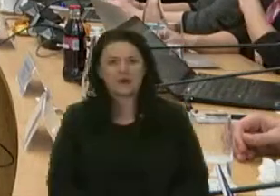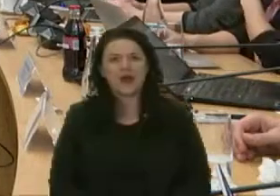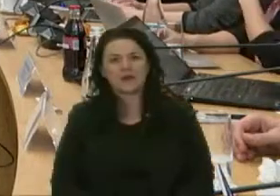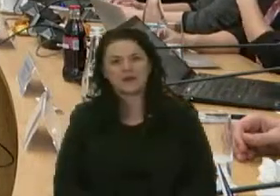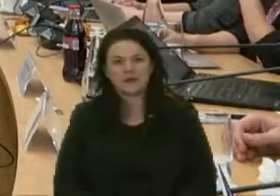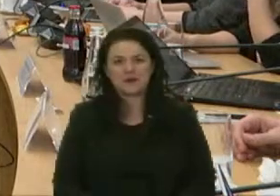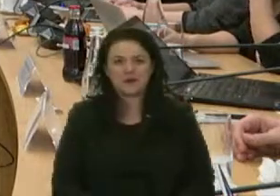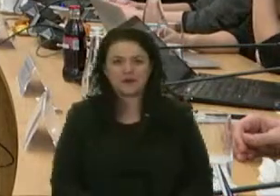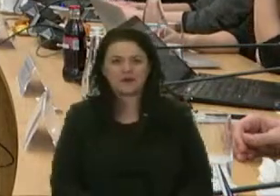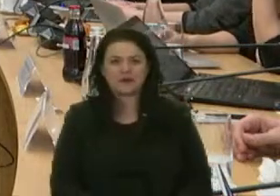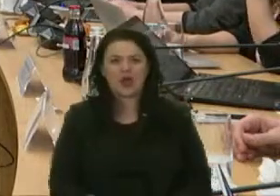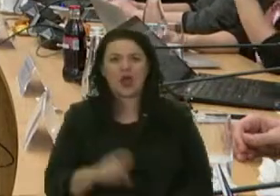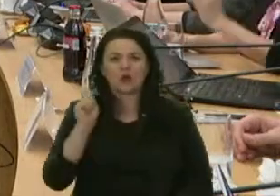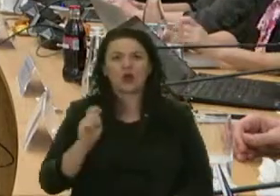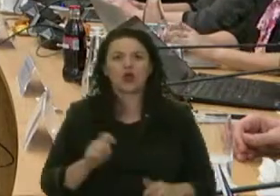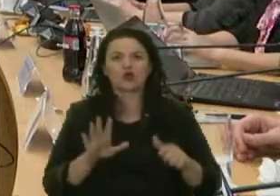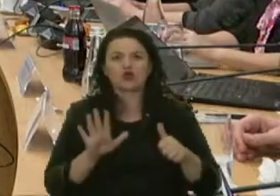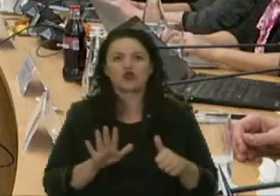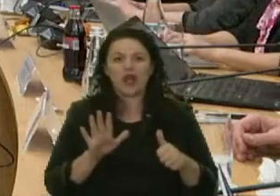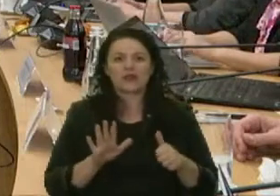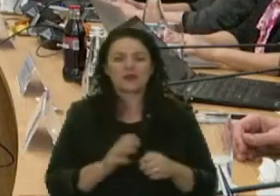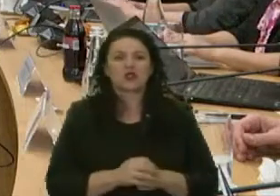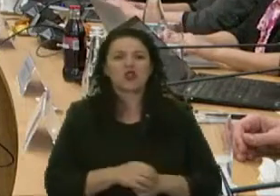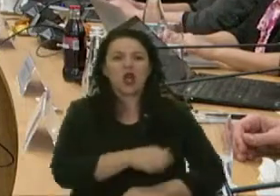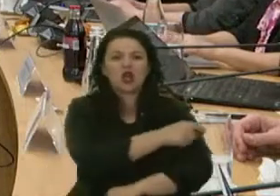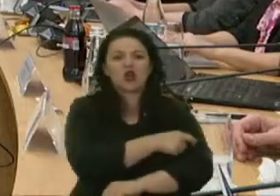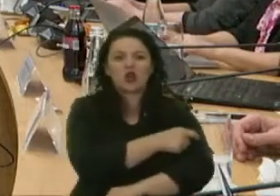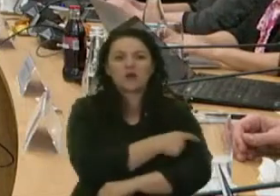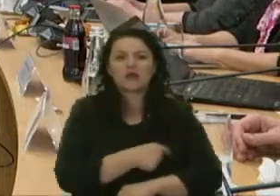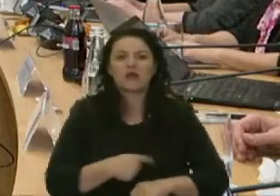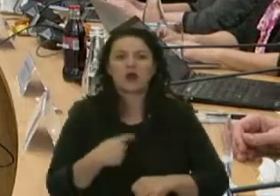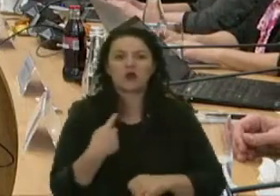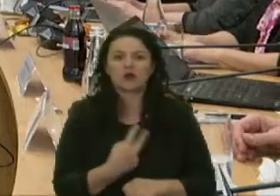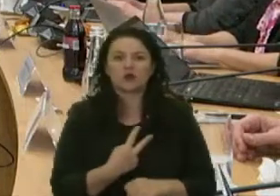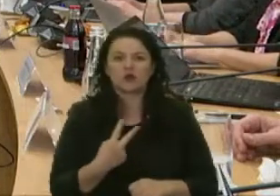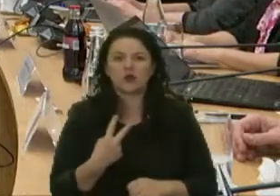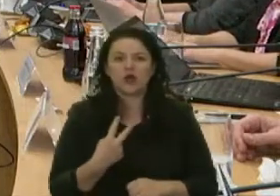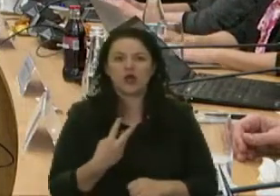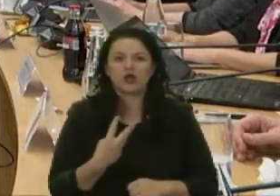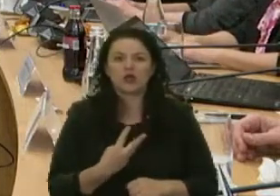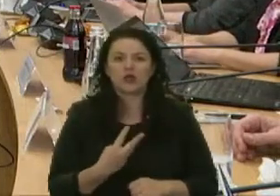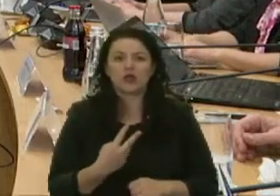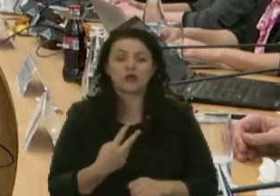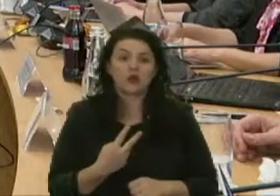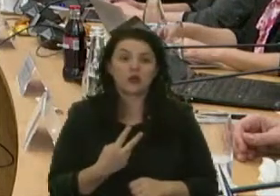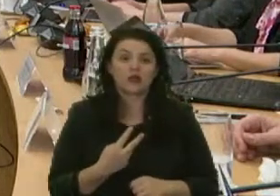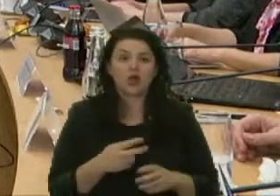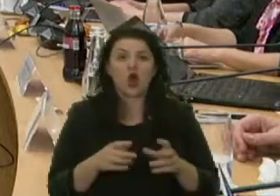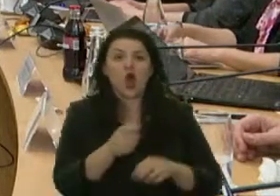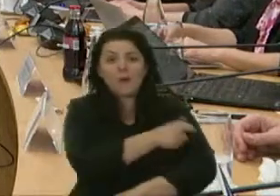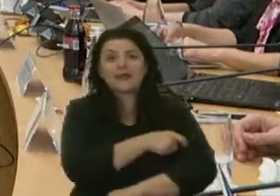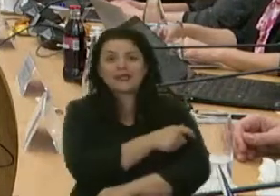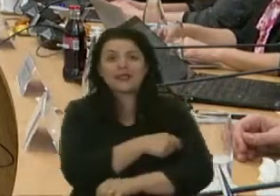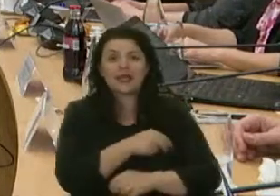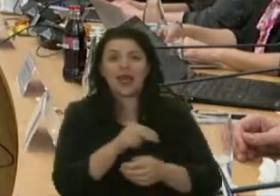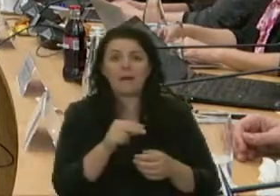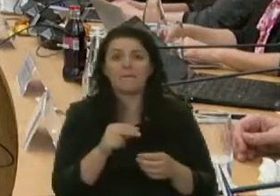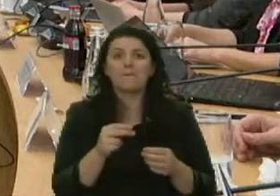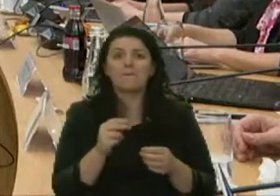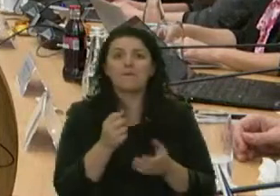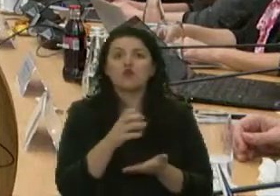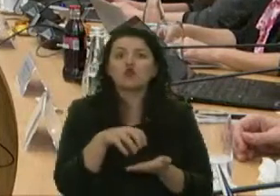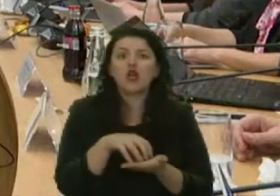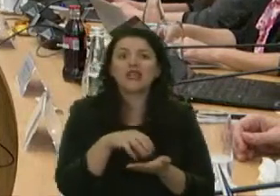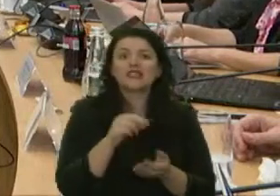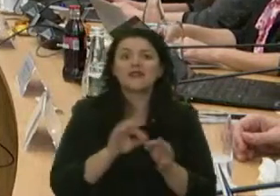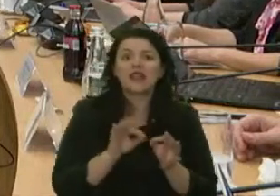buget Avis favorabil Comisia 2 Comisia juridică Avis favorabil Comisia 1 buget finanțe aviz